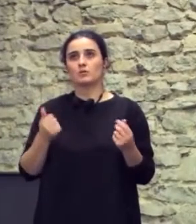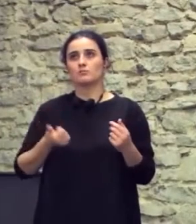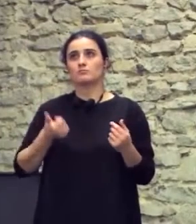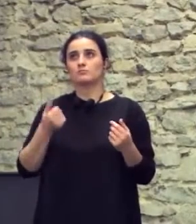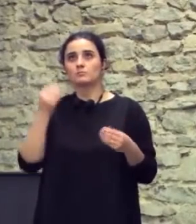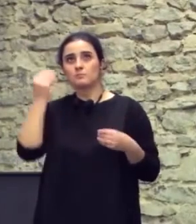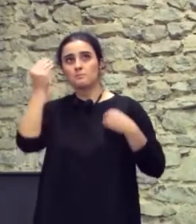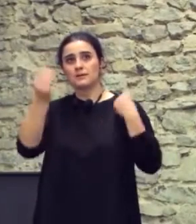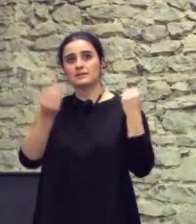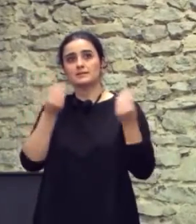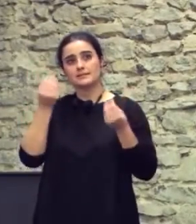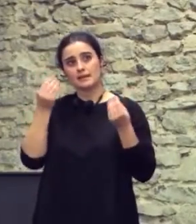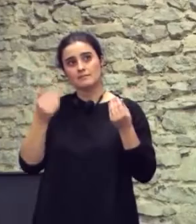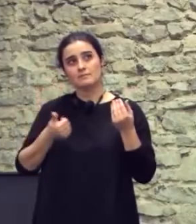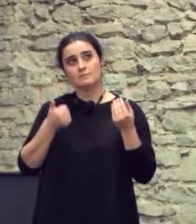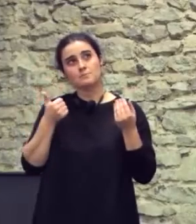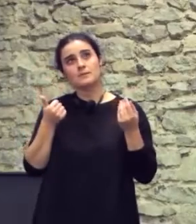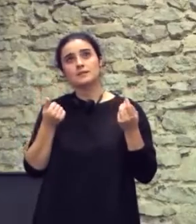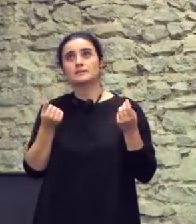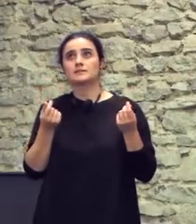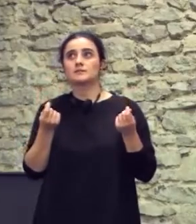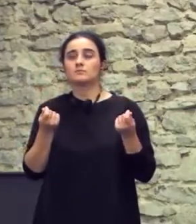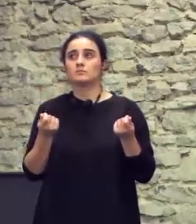ez horren beste